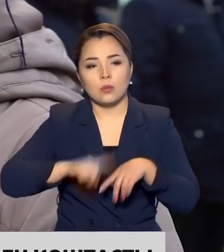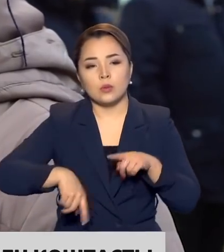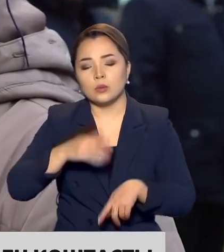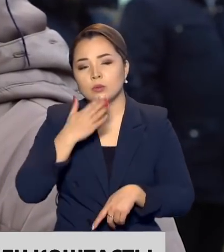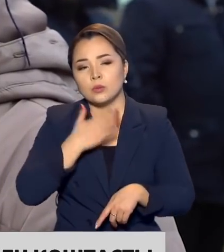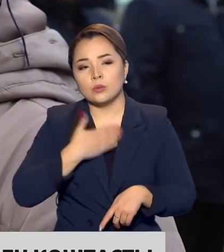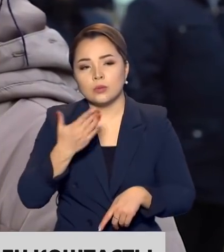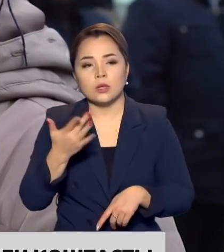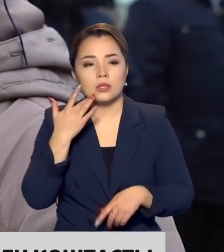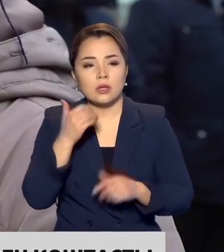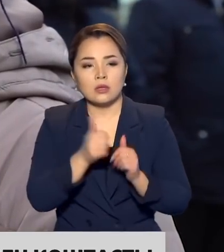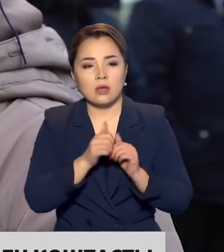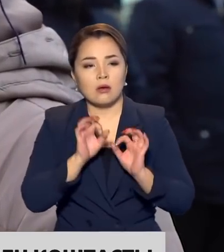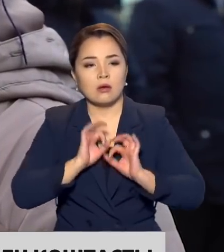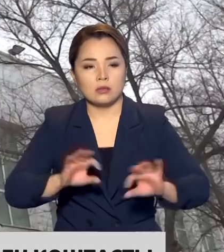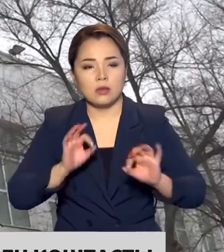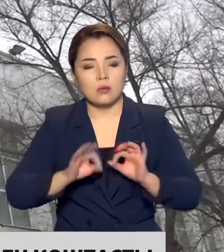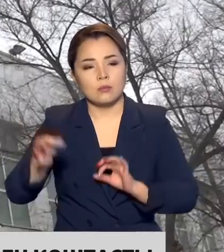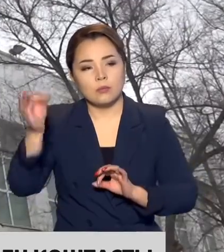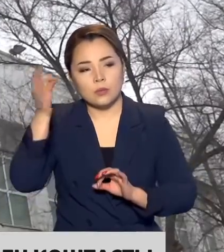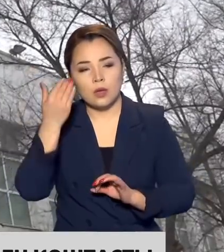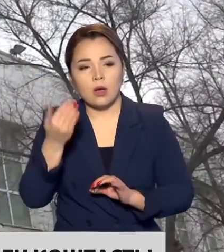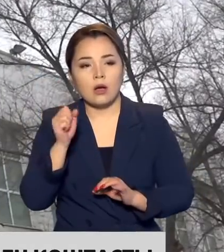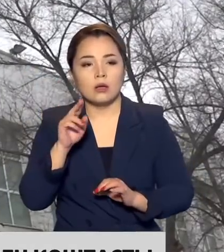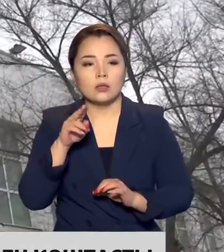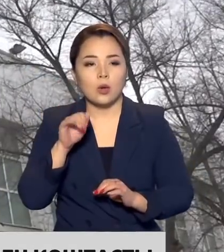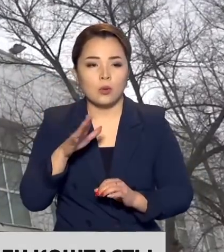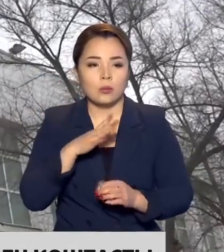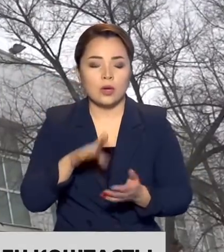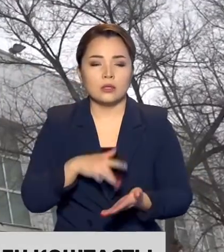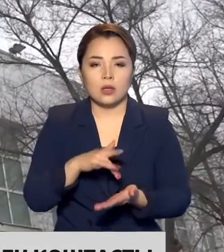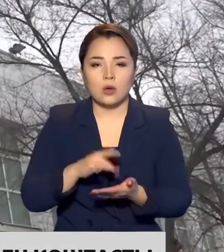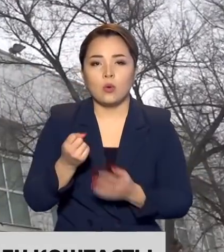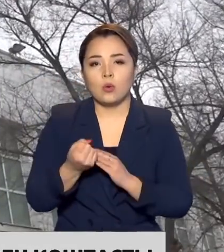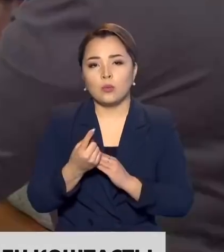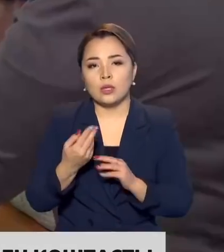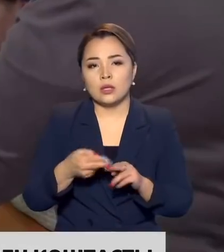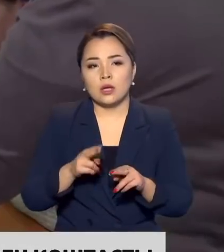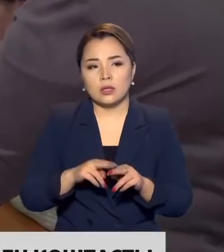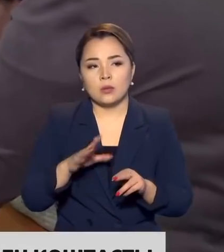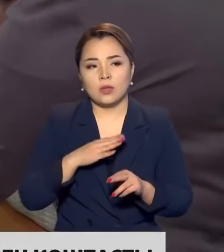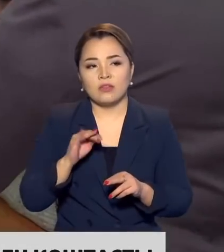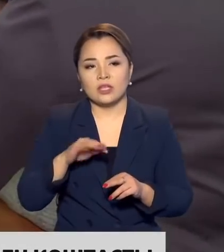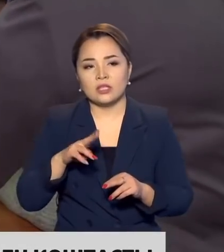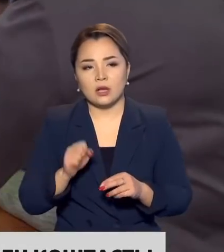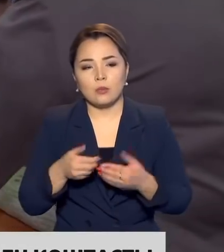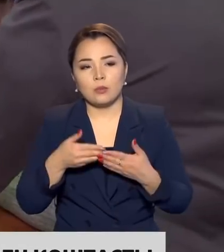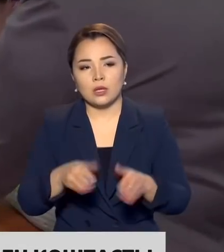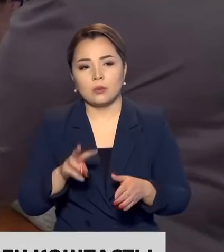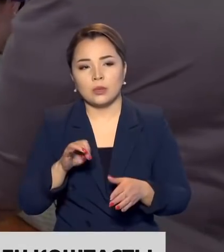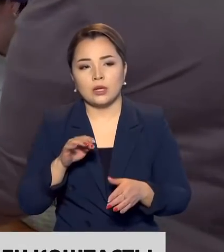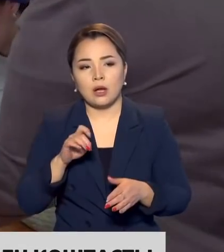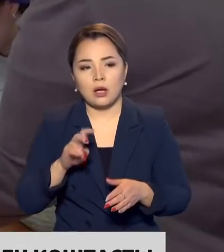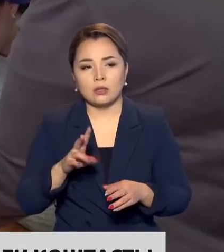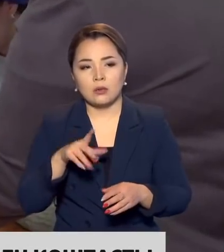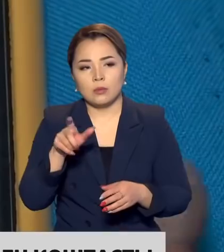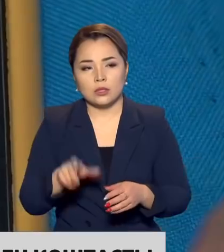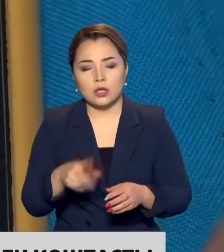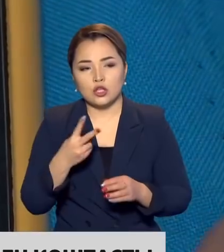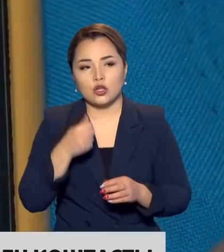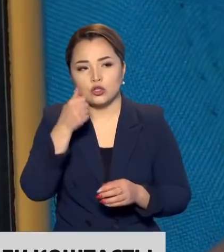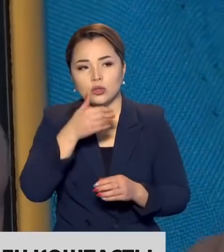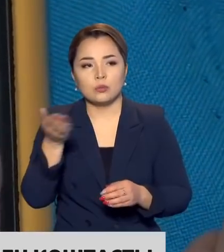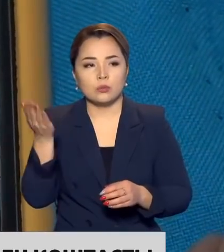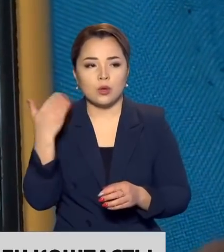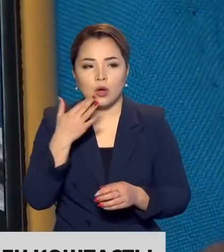деп үнемі қасымда айтып жүреді. Ақтаудағы 11-ші мамандандырылған физика-математика лицейінің түлегі Мерхан Бітім осыдан 2 жыл